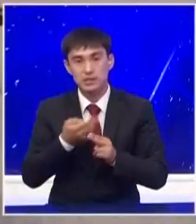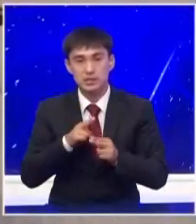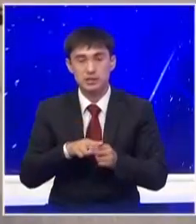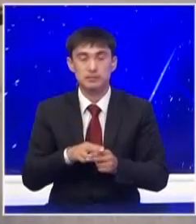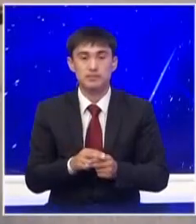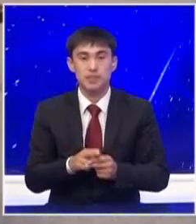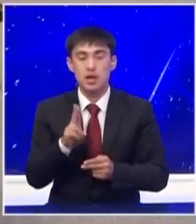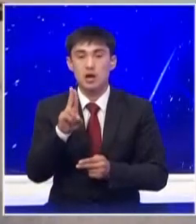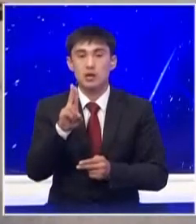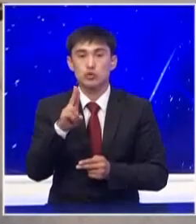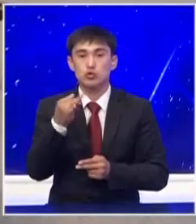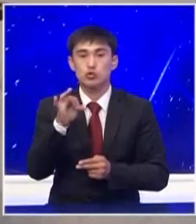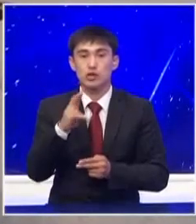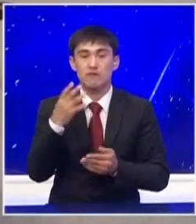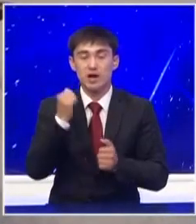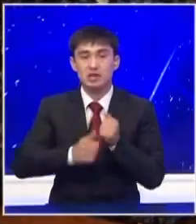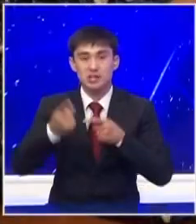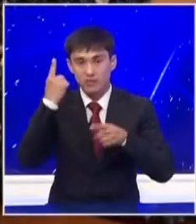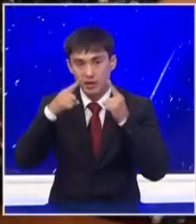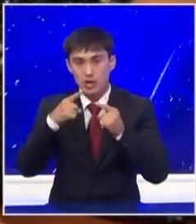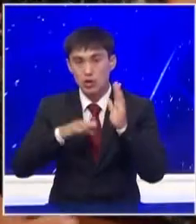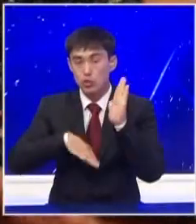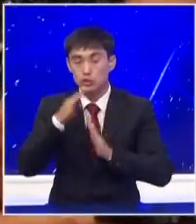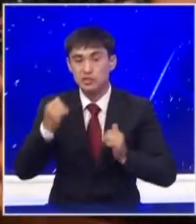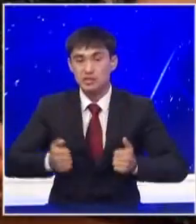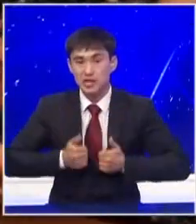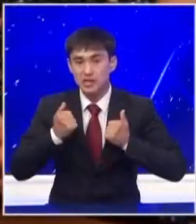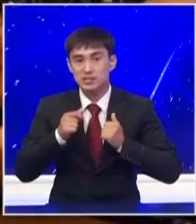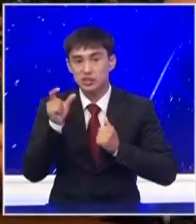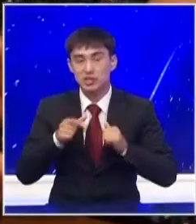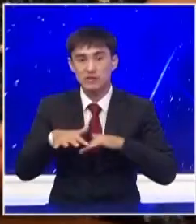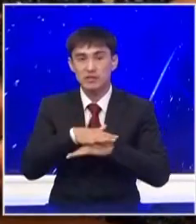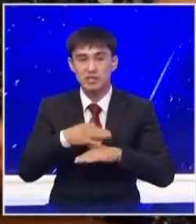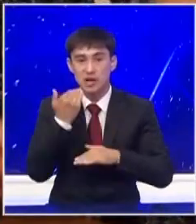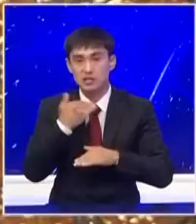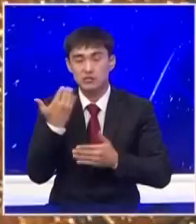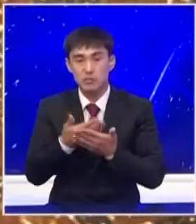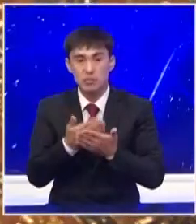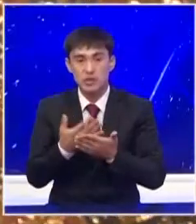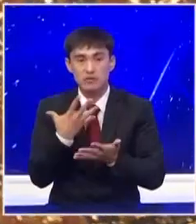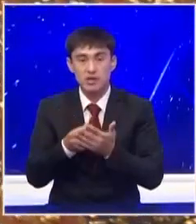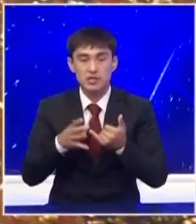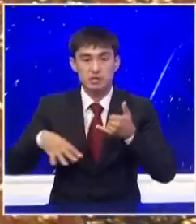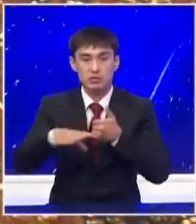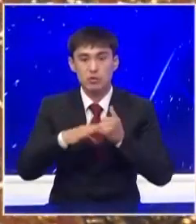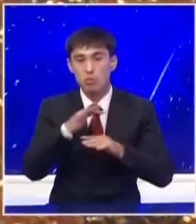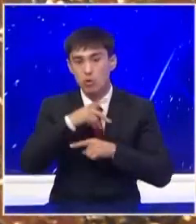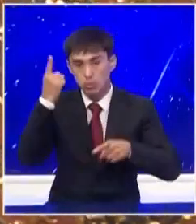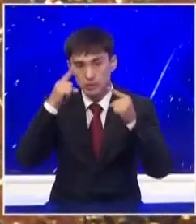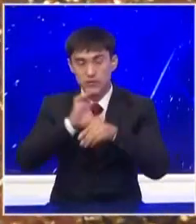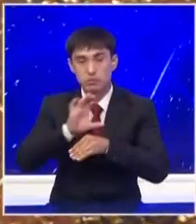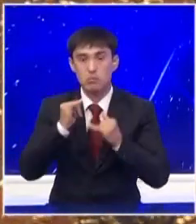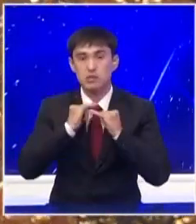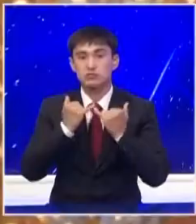Кыдыр Байдюсенов в каждом своем творении старается раскрыть лучшие стороны человечества, беря в качестве примера своих земляков. Так немало произведений было